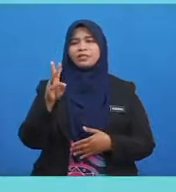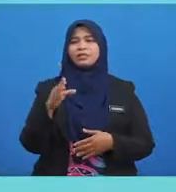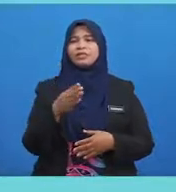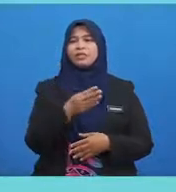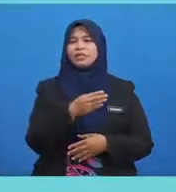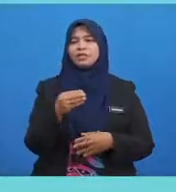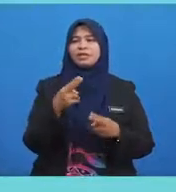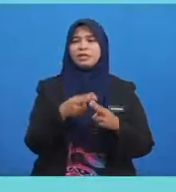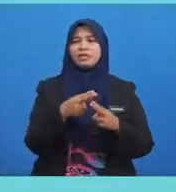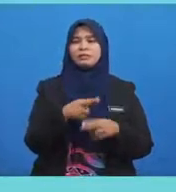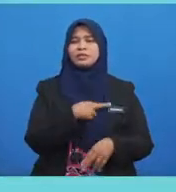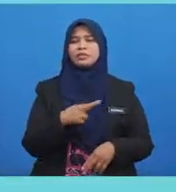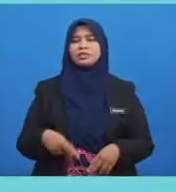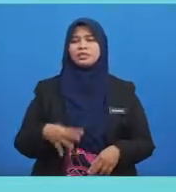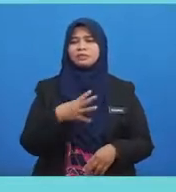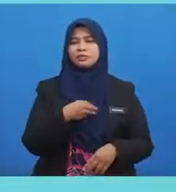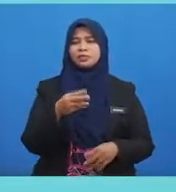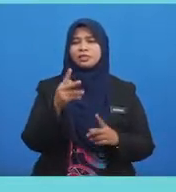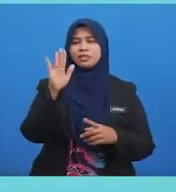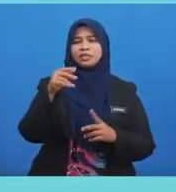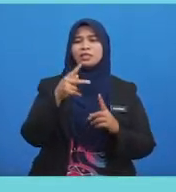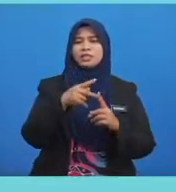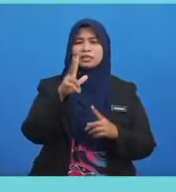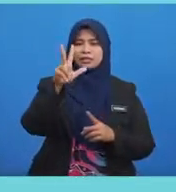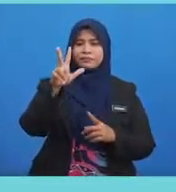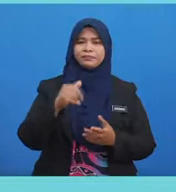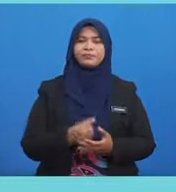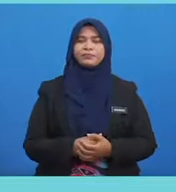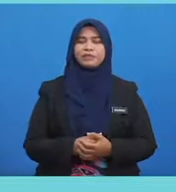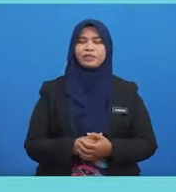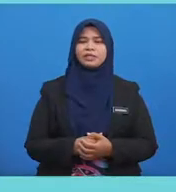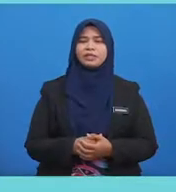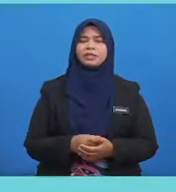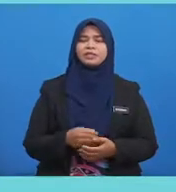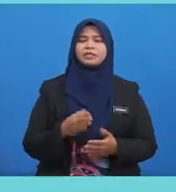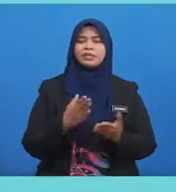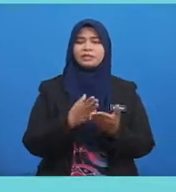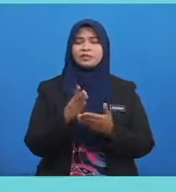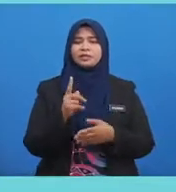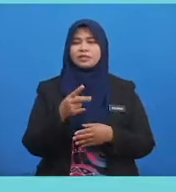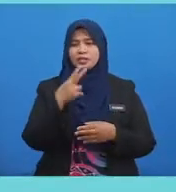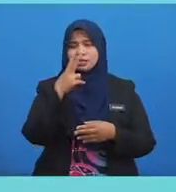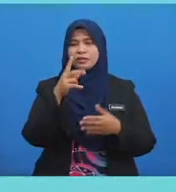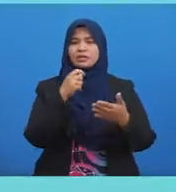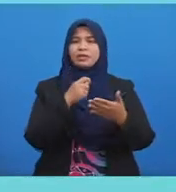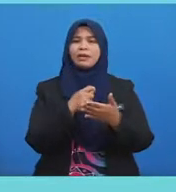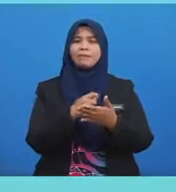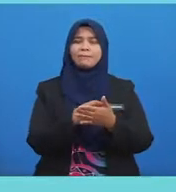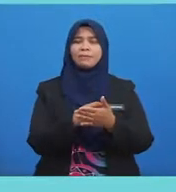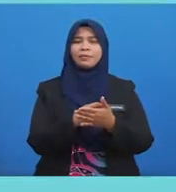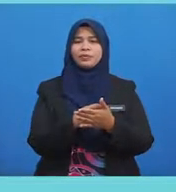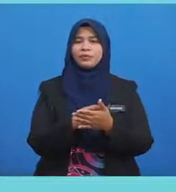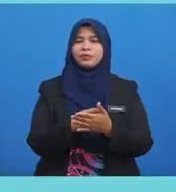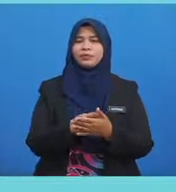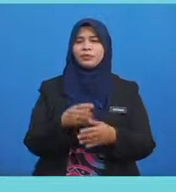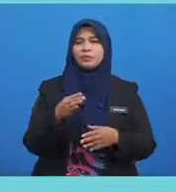Raja Putih yang ketiga. Mari murid-murid, seterusnya kita pelajari pula tempoh pada tahun